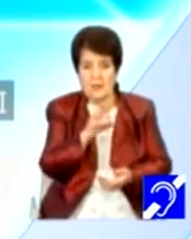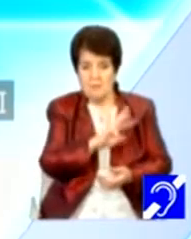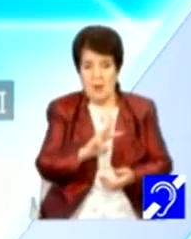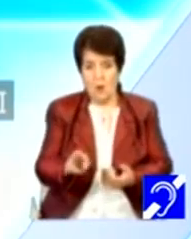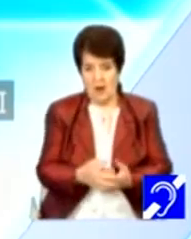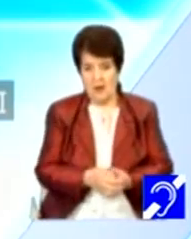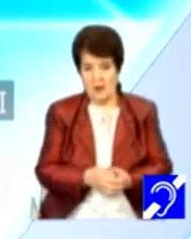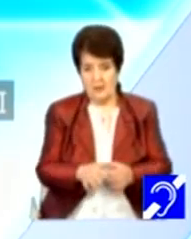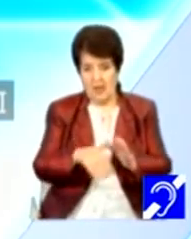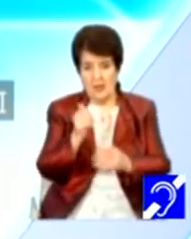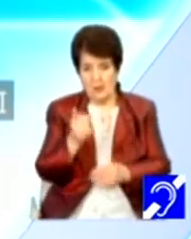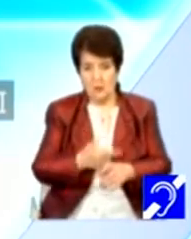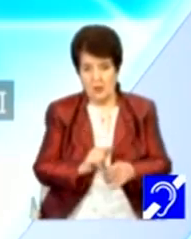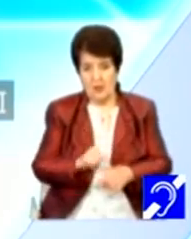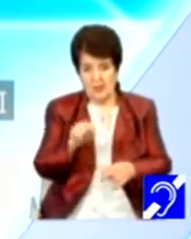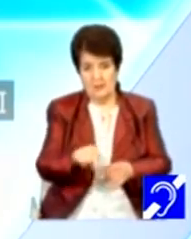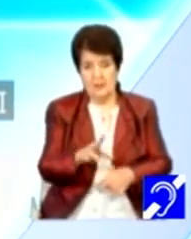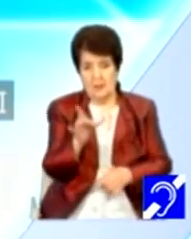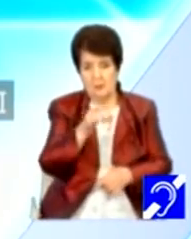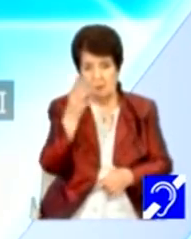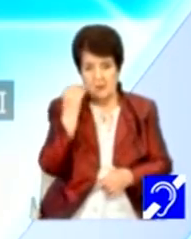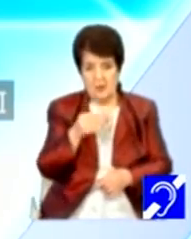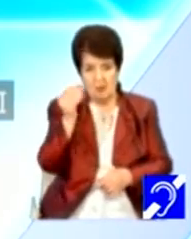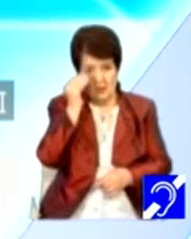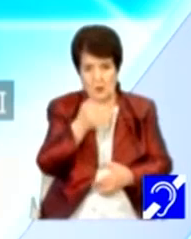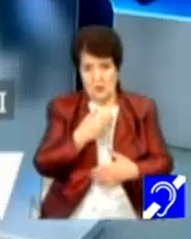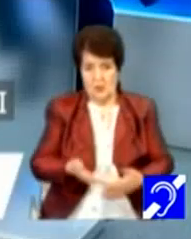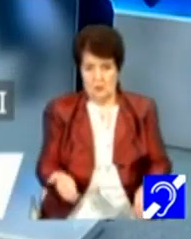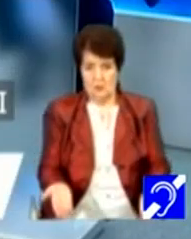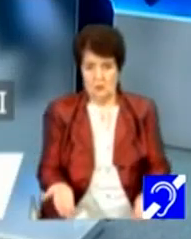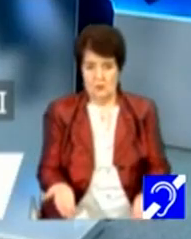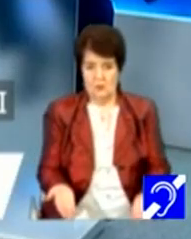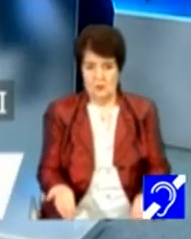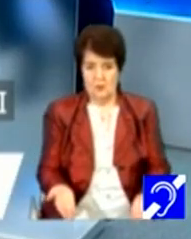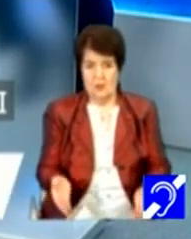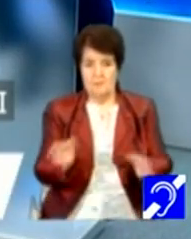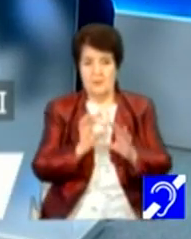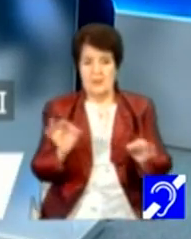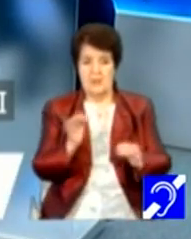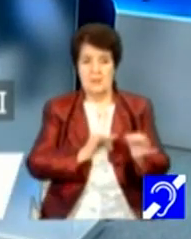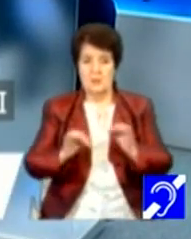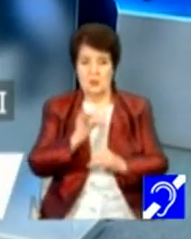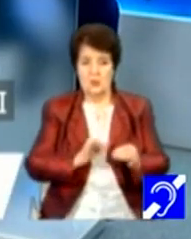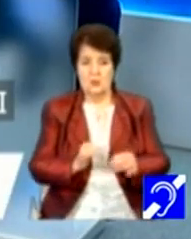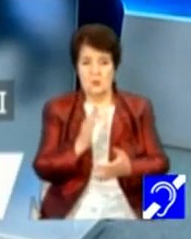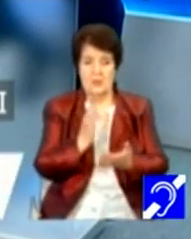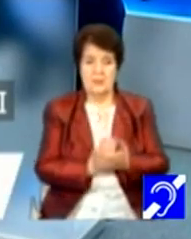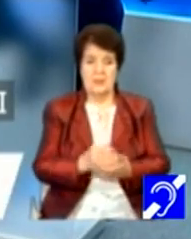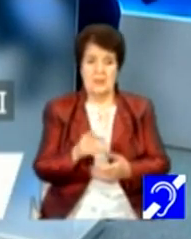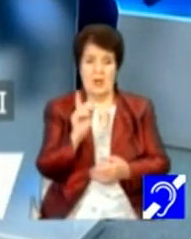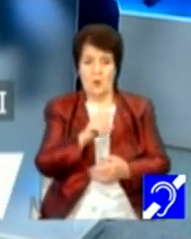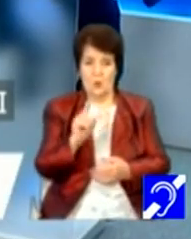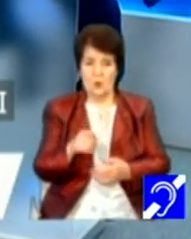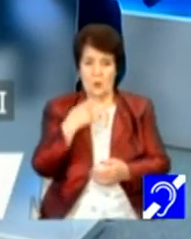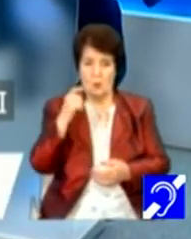milioanele de alegători care sunt în Republica Moldova? Nu e logic, nu? S-ai acum, dumneavoastră, imunitate. Mesajele și discursurile sunt ale unor